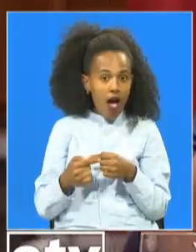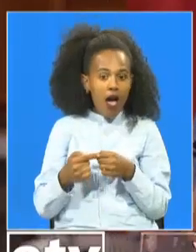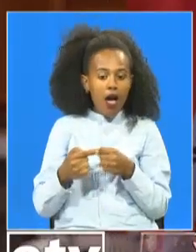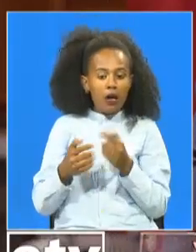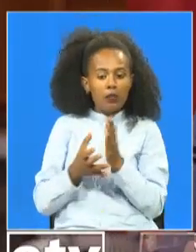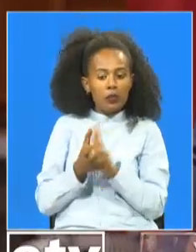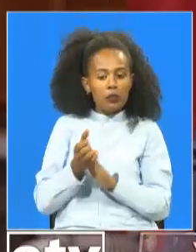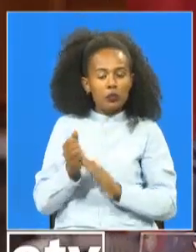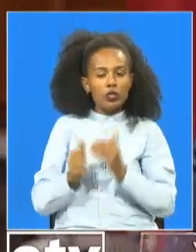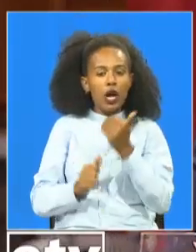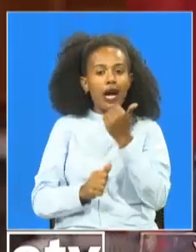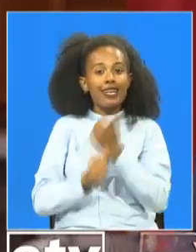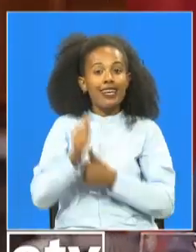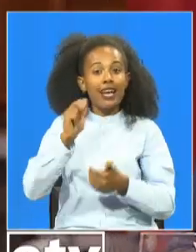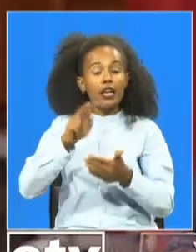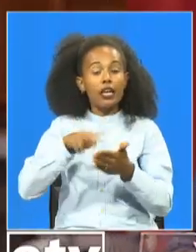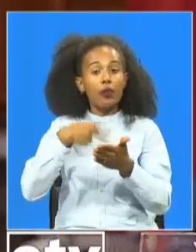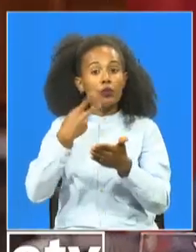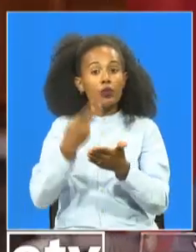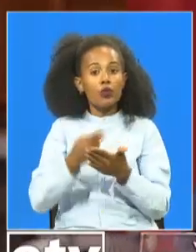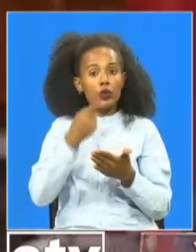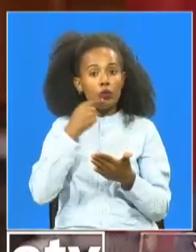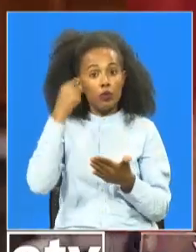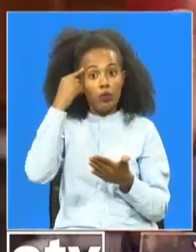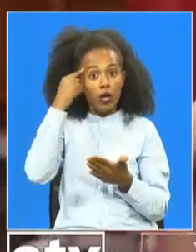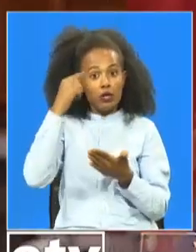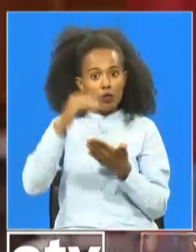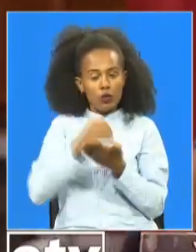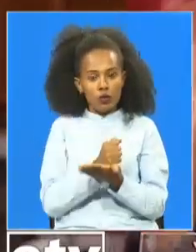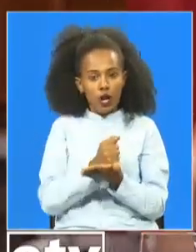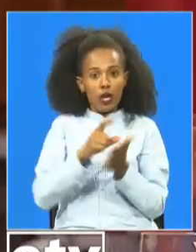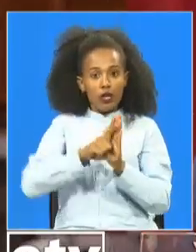መብቶች አደጋ ላይ ከሚወድቁ የሚለውን እሳቤ ይወስዳል